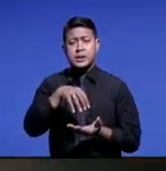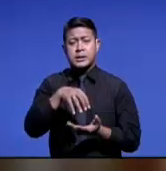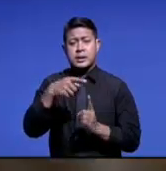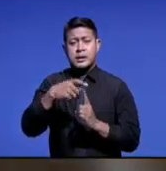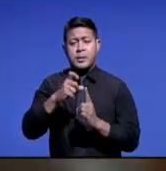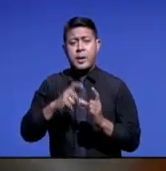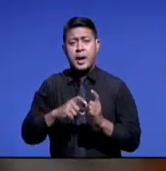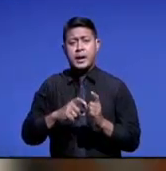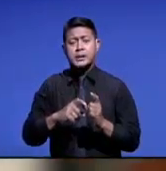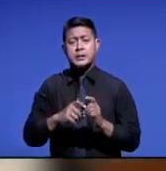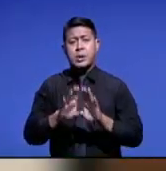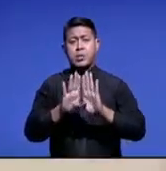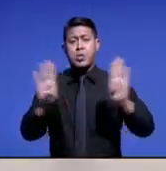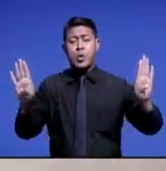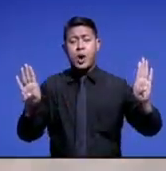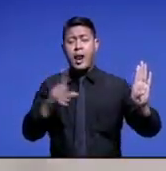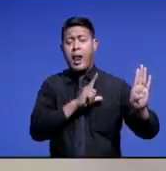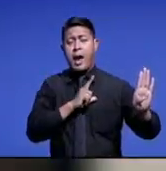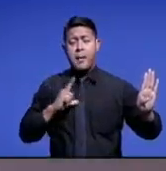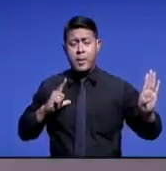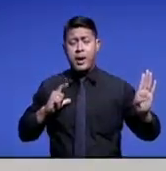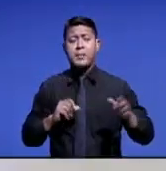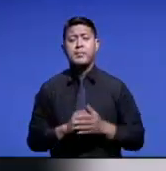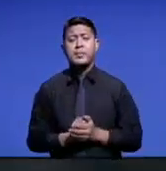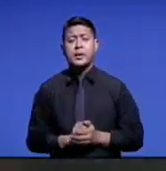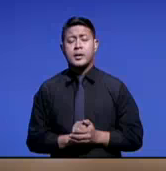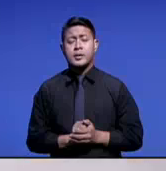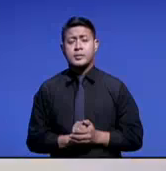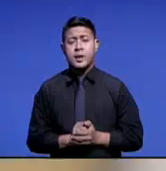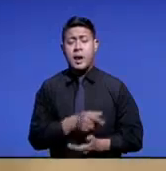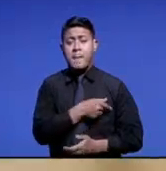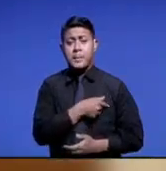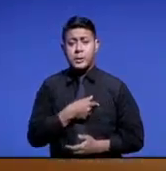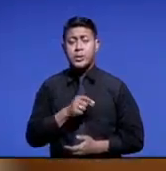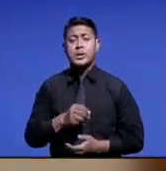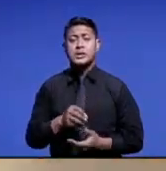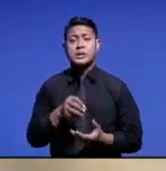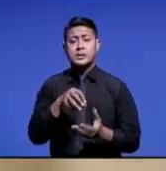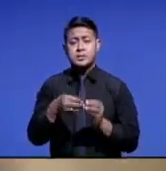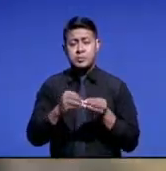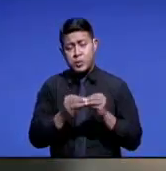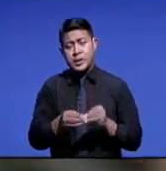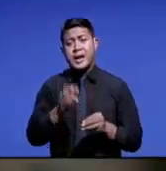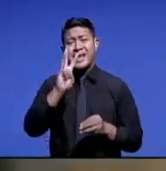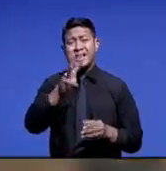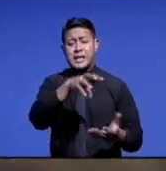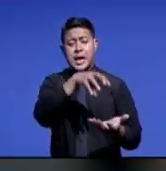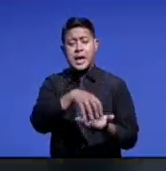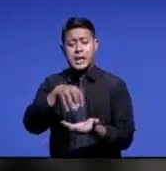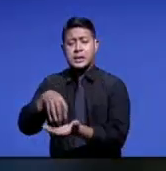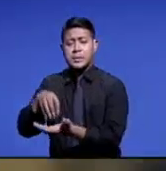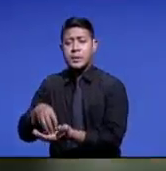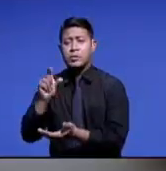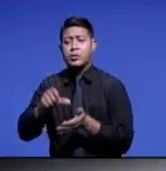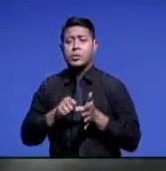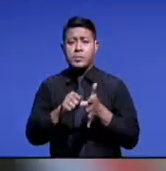sempat dibuka lebih lama. Dikutip dari detik.com, PPLN Paris membentuk 3 TPS dan 1 TPS pos untuk melayani para